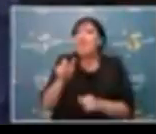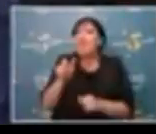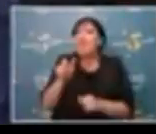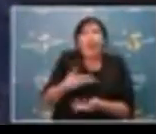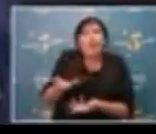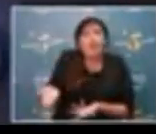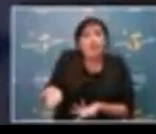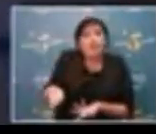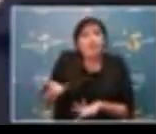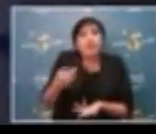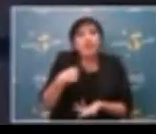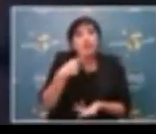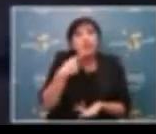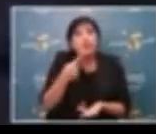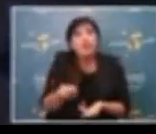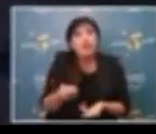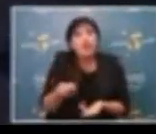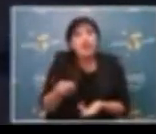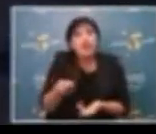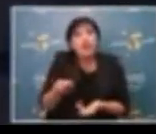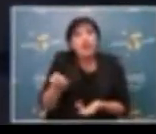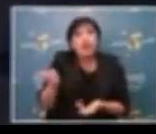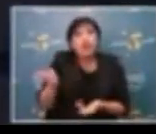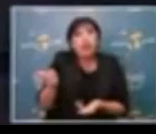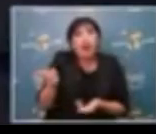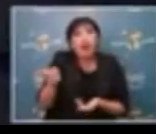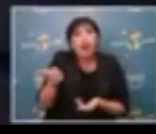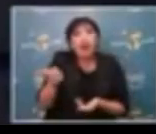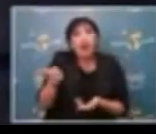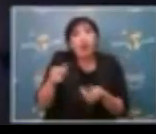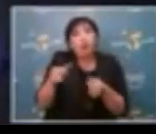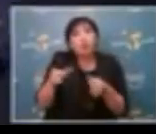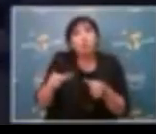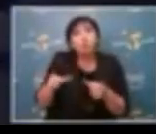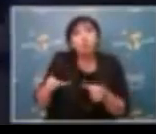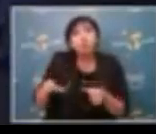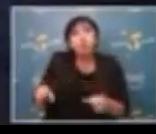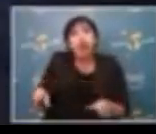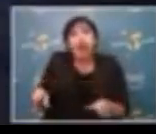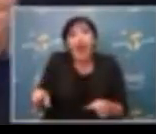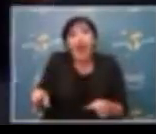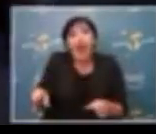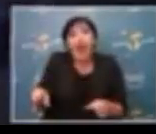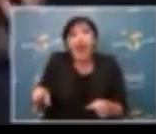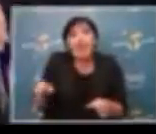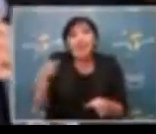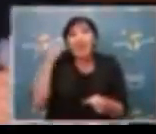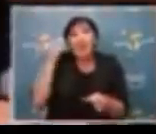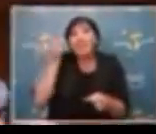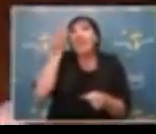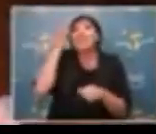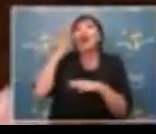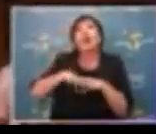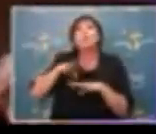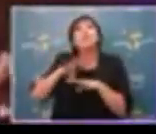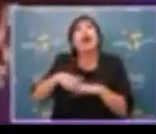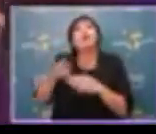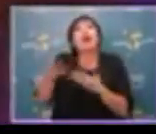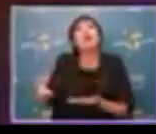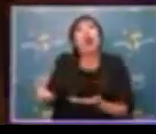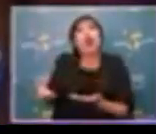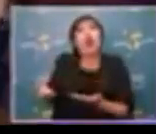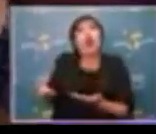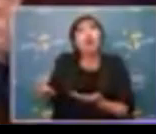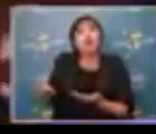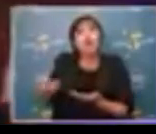che ha fatto la base dell'algebra, ha inventato la matematica, si